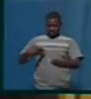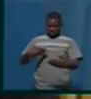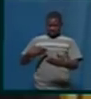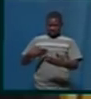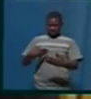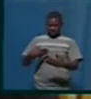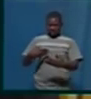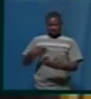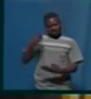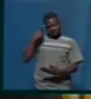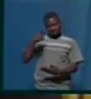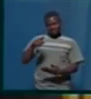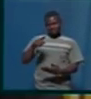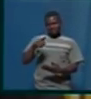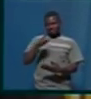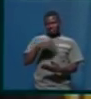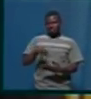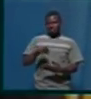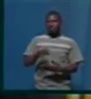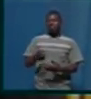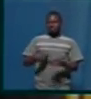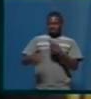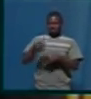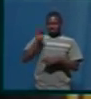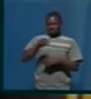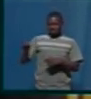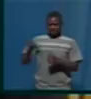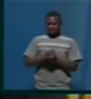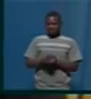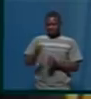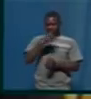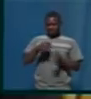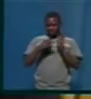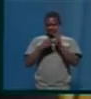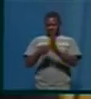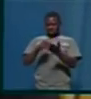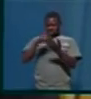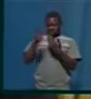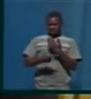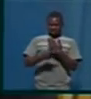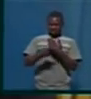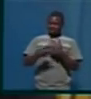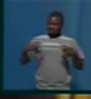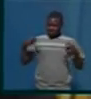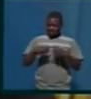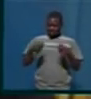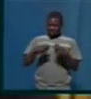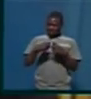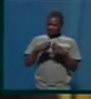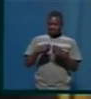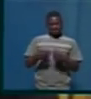pour venir à Ouagadougou. Ils ont identifié des projets d'énergie conventionnelle mais